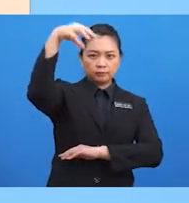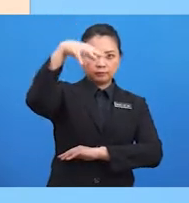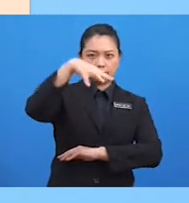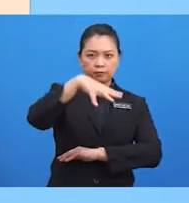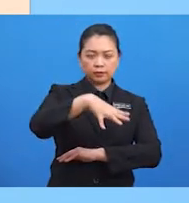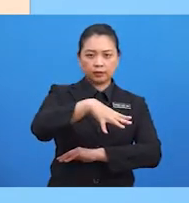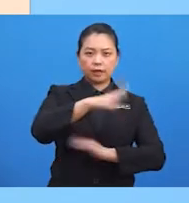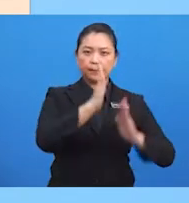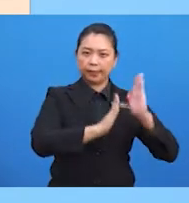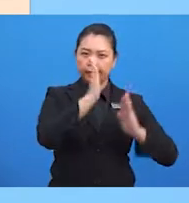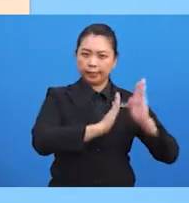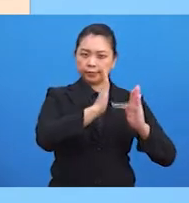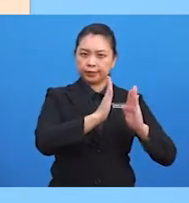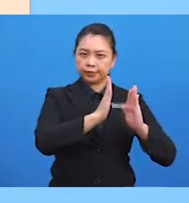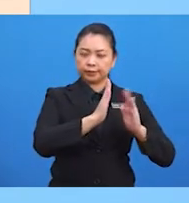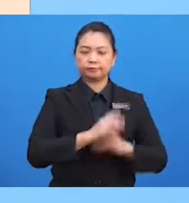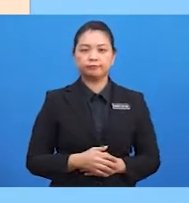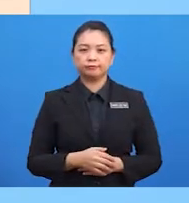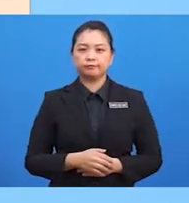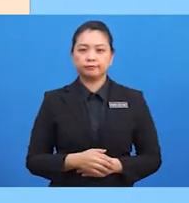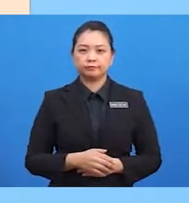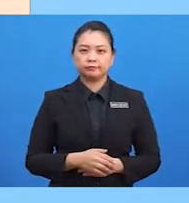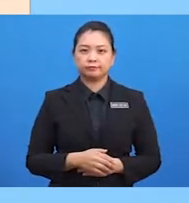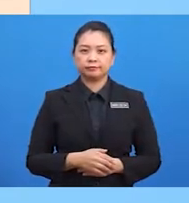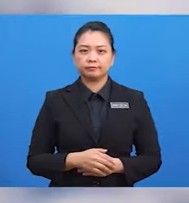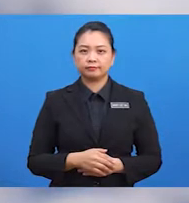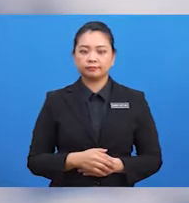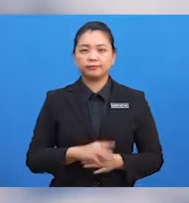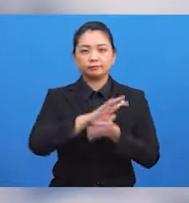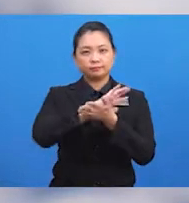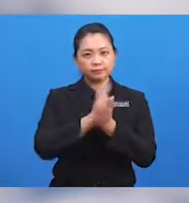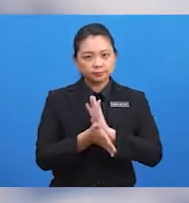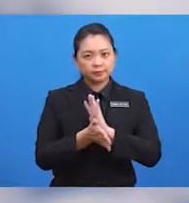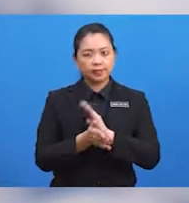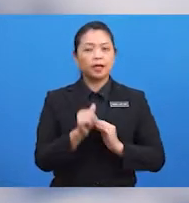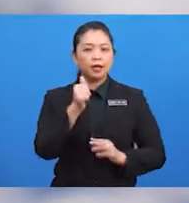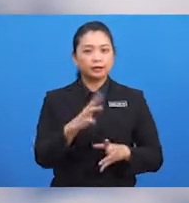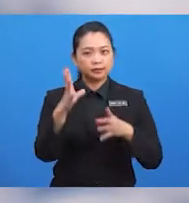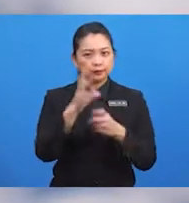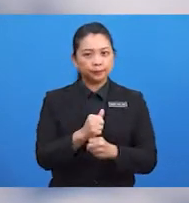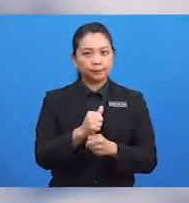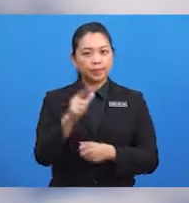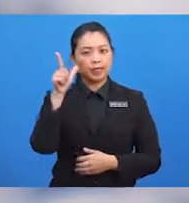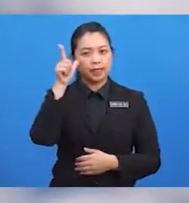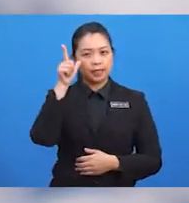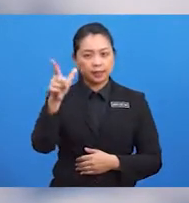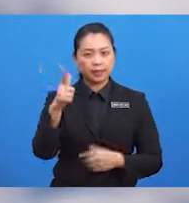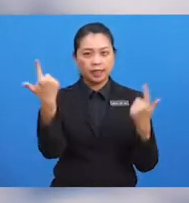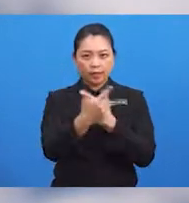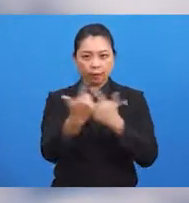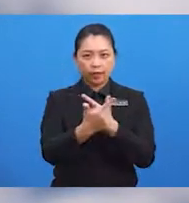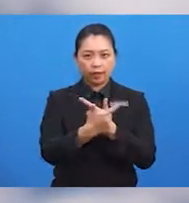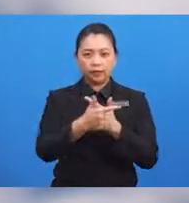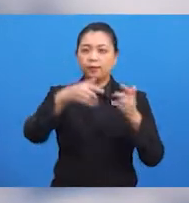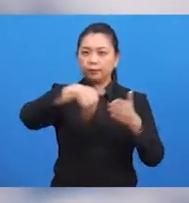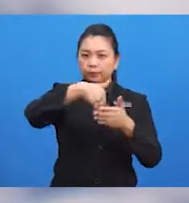memancarkan isyarat ke stesen di Malaysia. Maka anda dapat menonton perlawanan